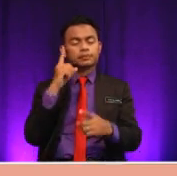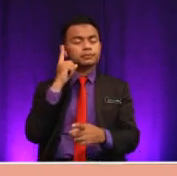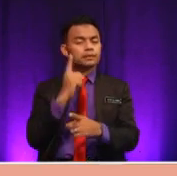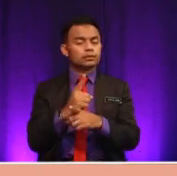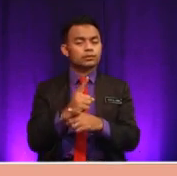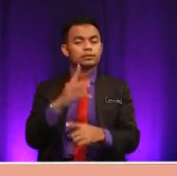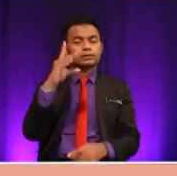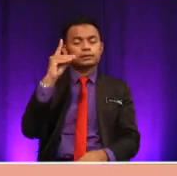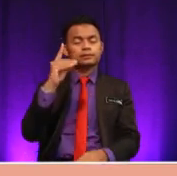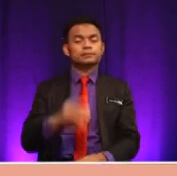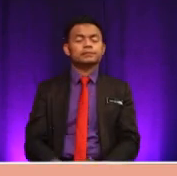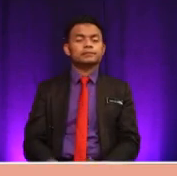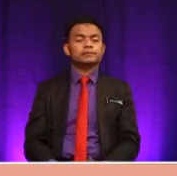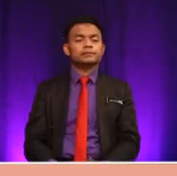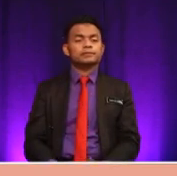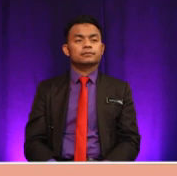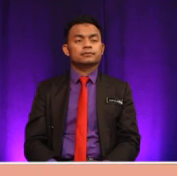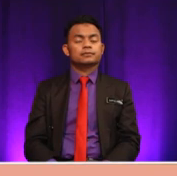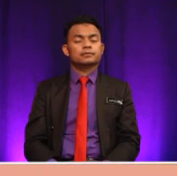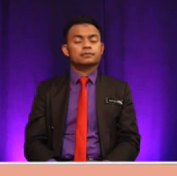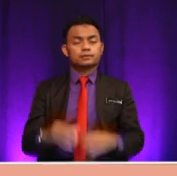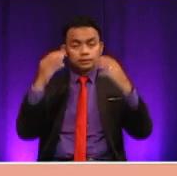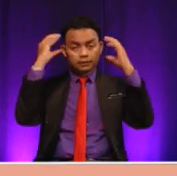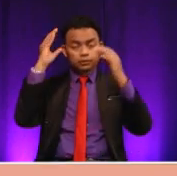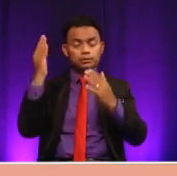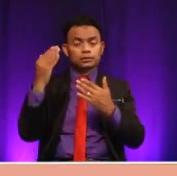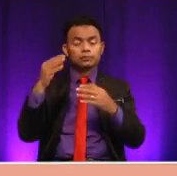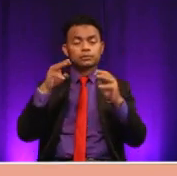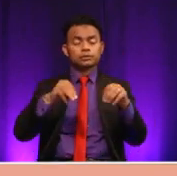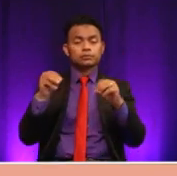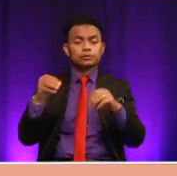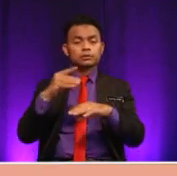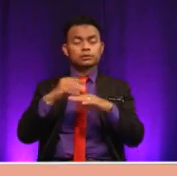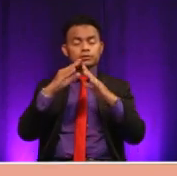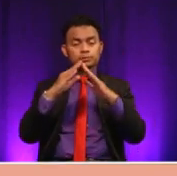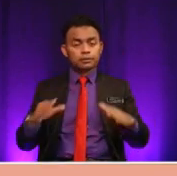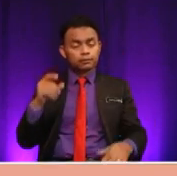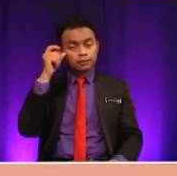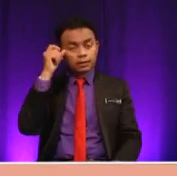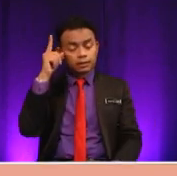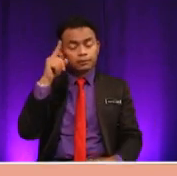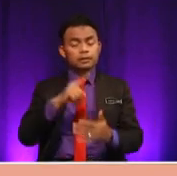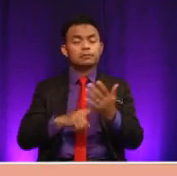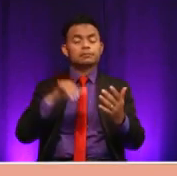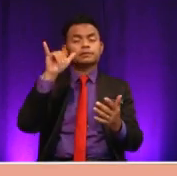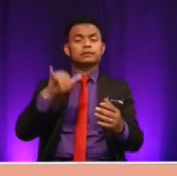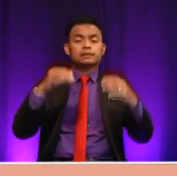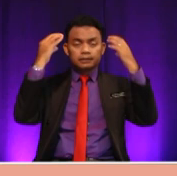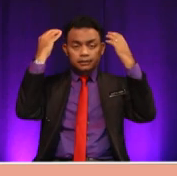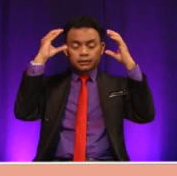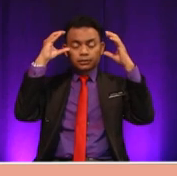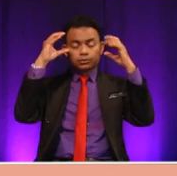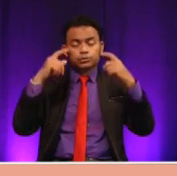Alhamdulillah jadi saya harap belajar di rumah ada paham apa yang cek gusi tekankan di sini